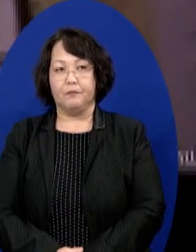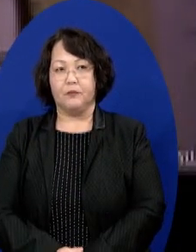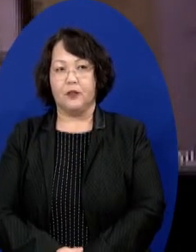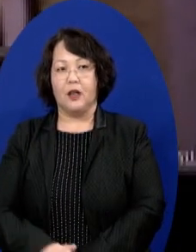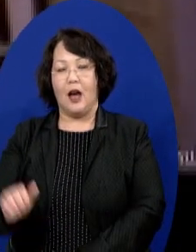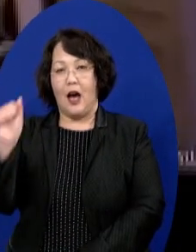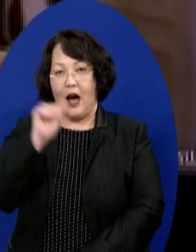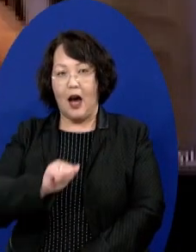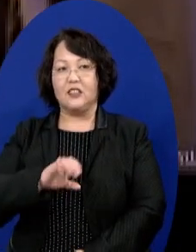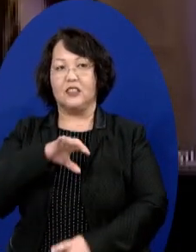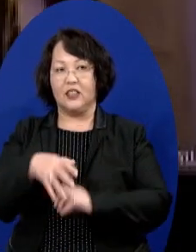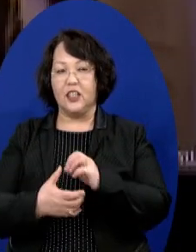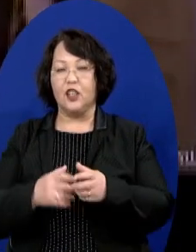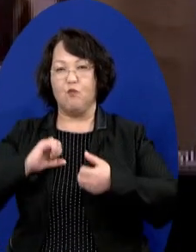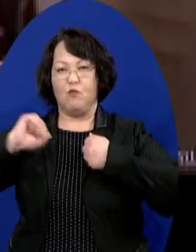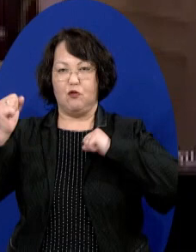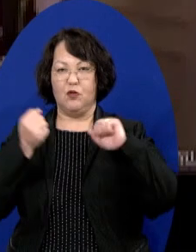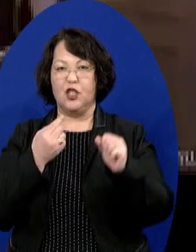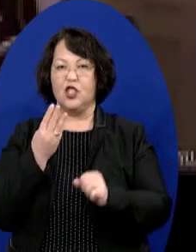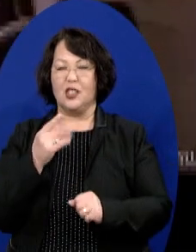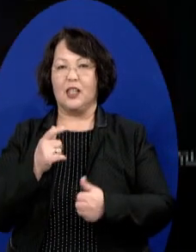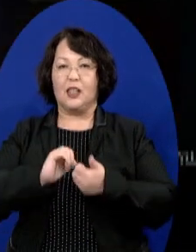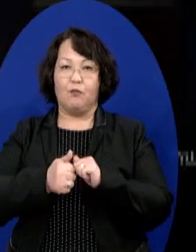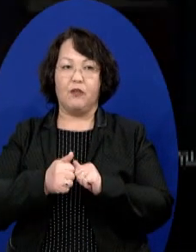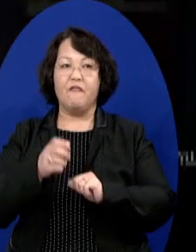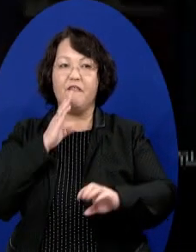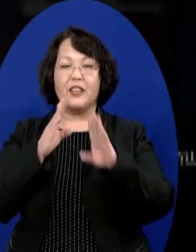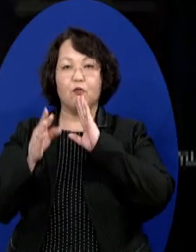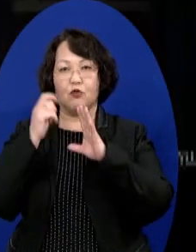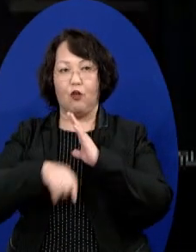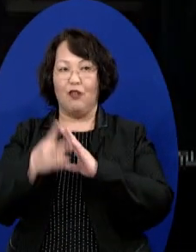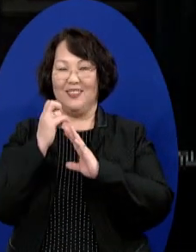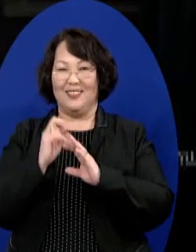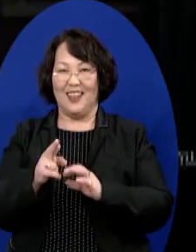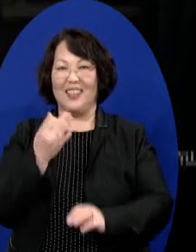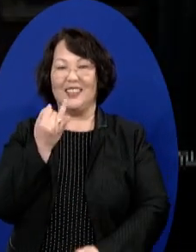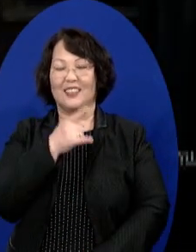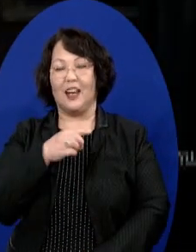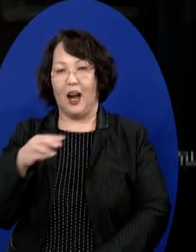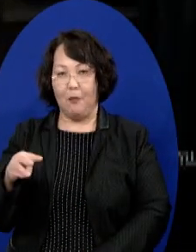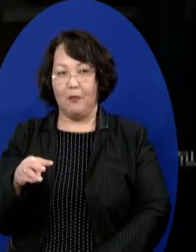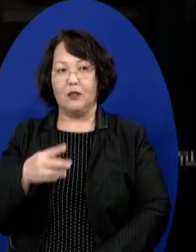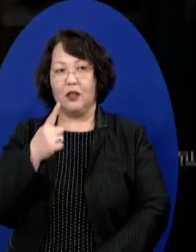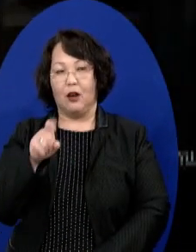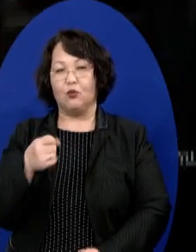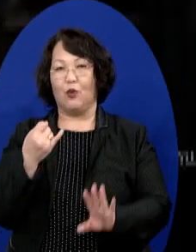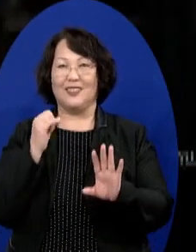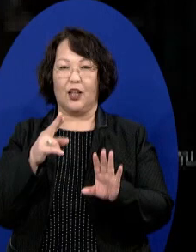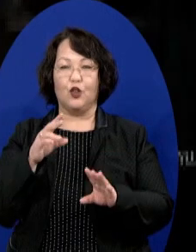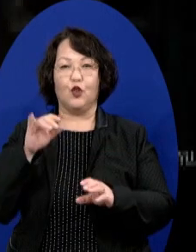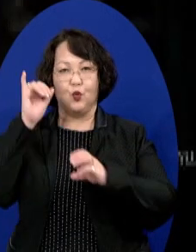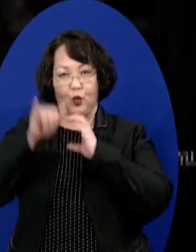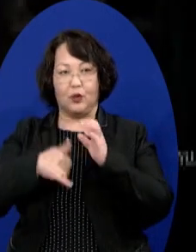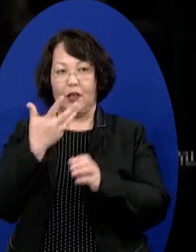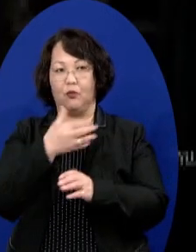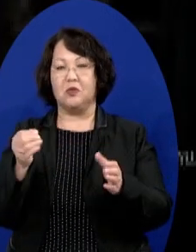Аз улсын дэлхийн бодибилдингийн шилдэг тамирчин Чолсон Facebook-д 2 сая, Instagram хуудаснаа 1.6 сая, YouTube хуудаснаа 500 гаруй